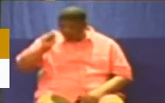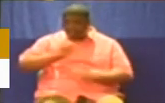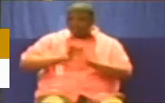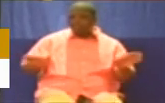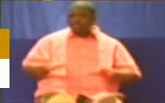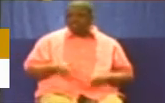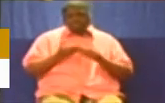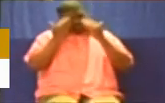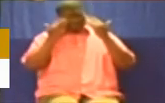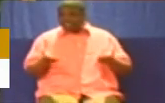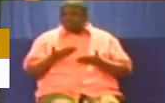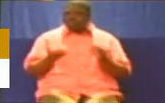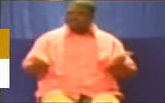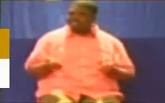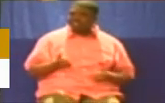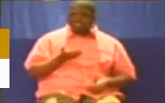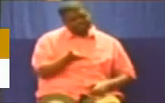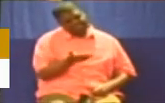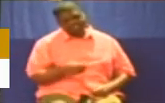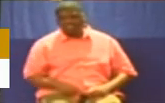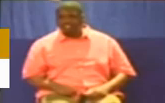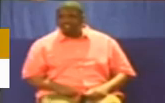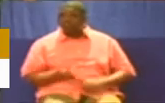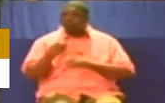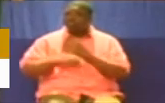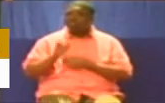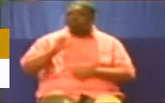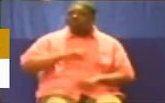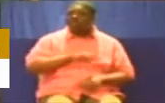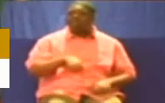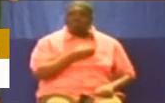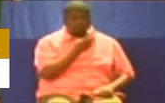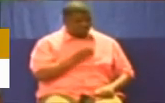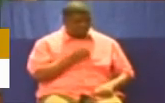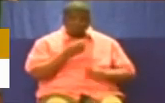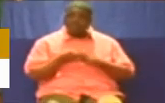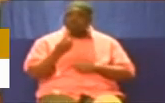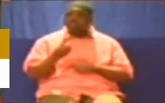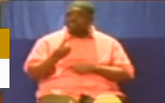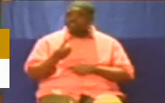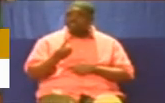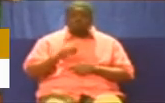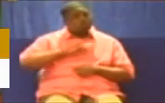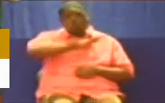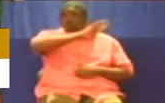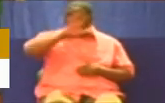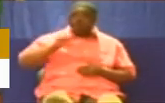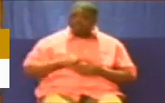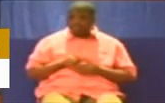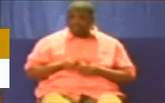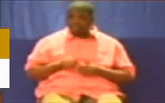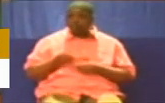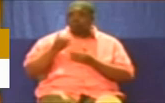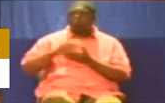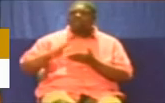Na sijui kwa nini safari hii imekuwa hivi. Tulipoingia mwaka 2000 sisi kwa mara ya kwanza wa bunge mwaka 2000 wote, tulikuwa